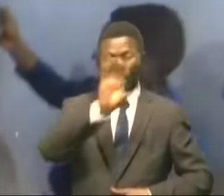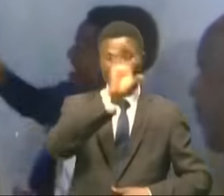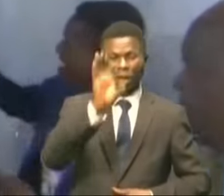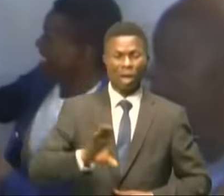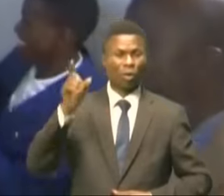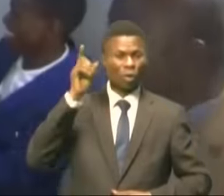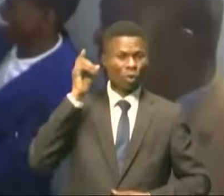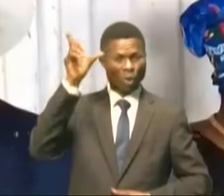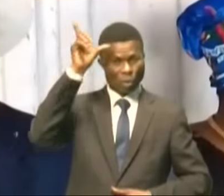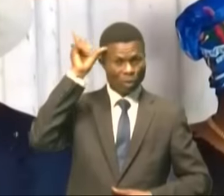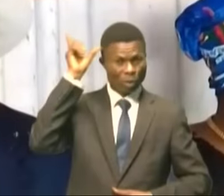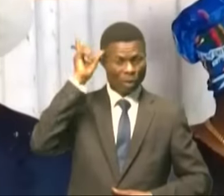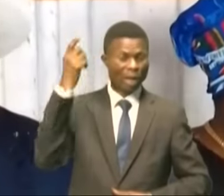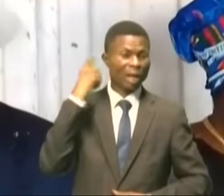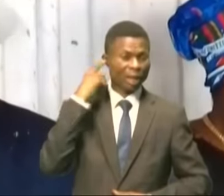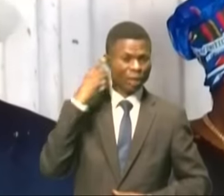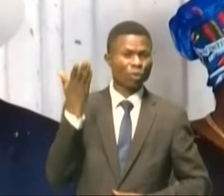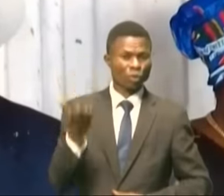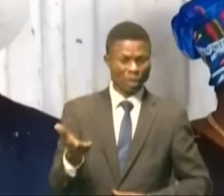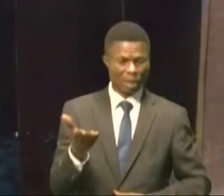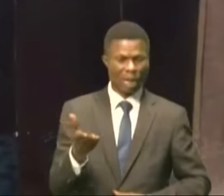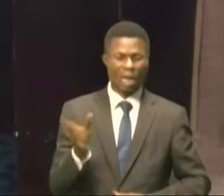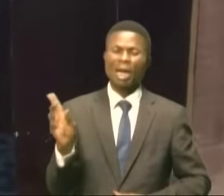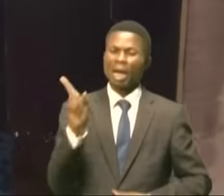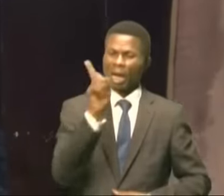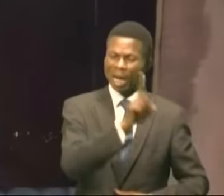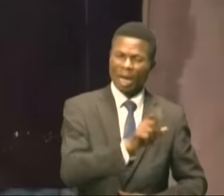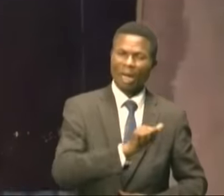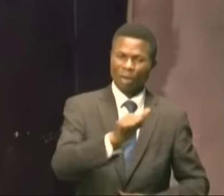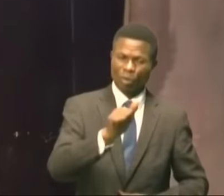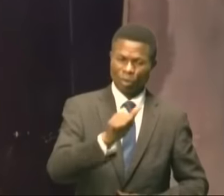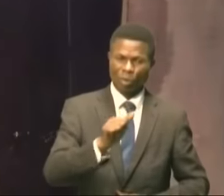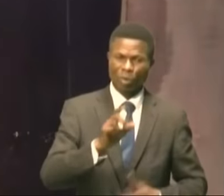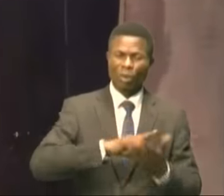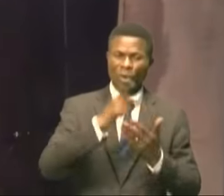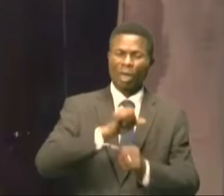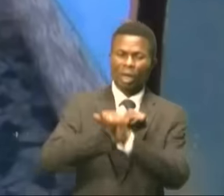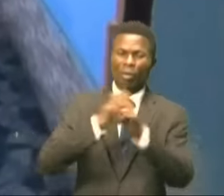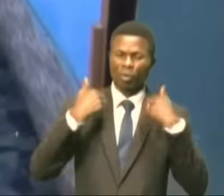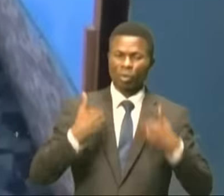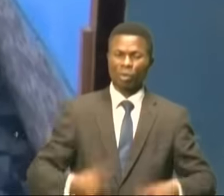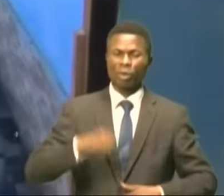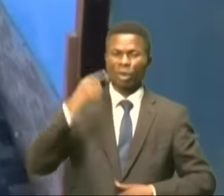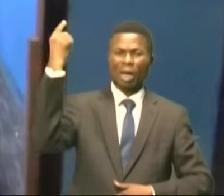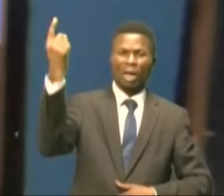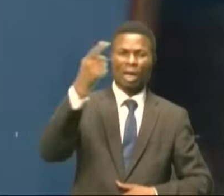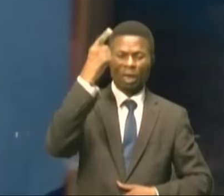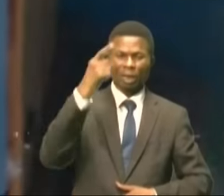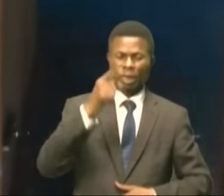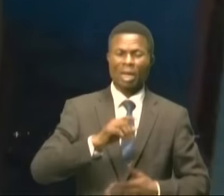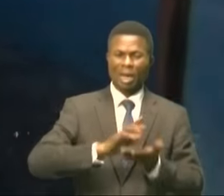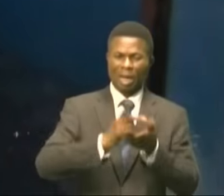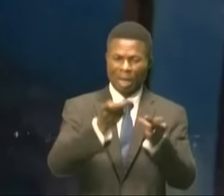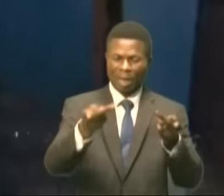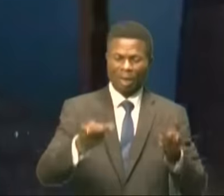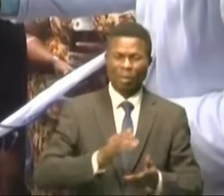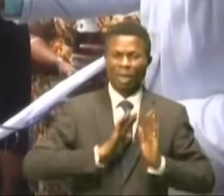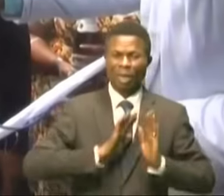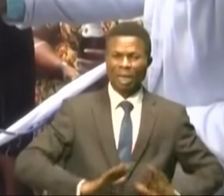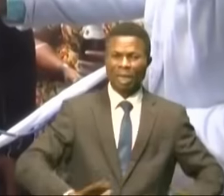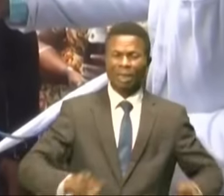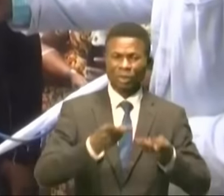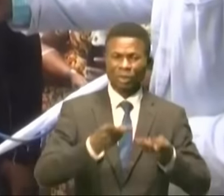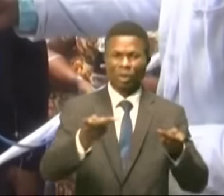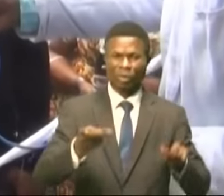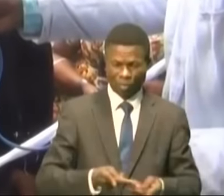Lingwala, Norbert Mushiga Ziyundula, a dans le cadre de la couverture santé universelle et assainissement hygiène du milieu,